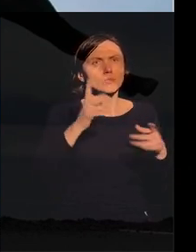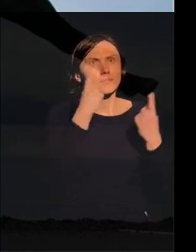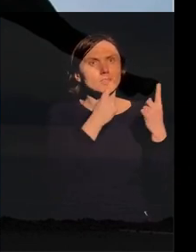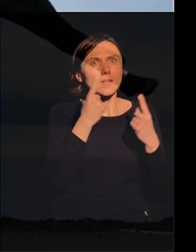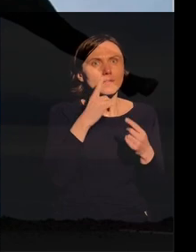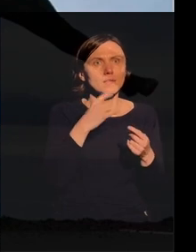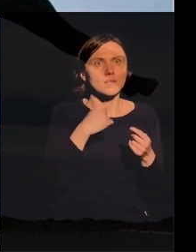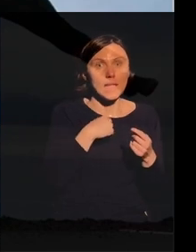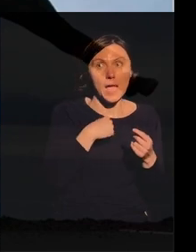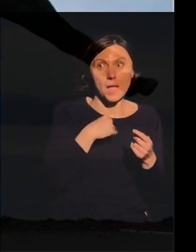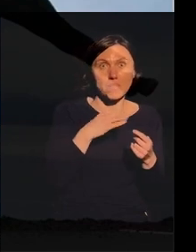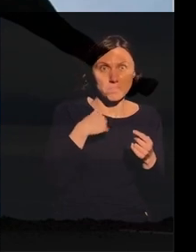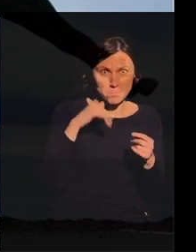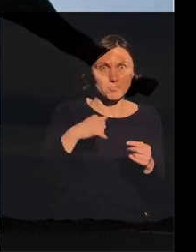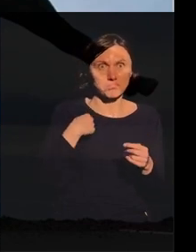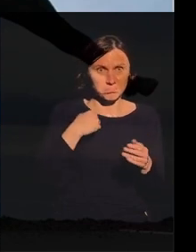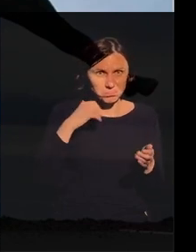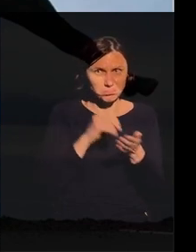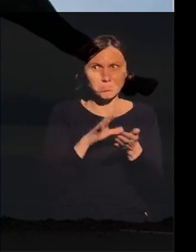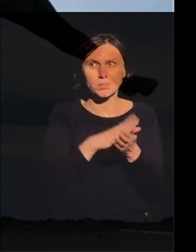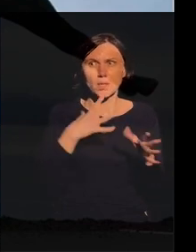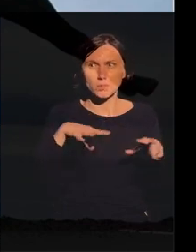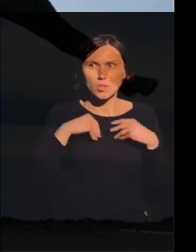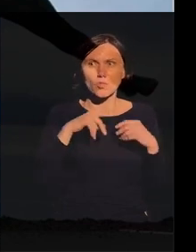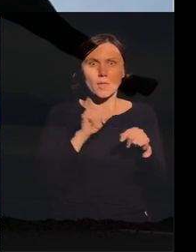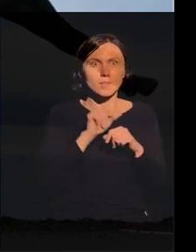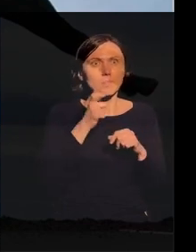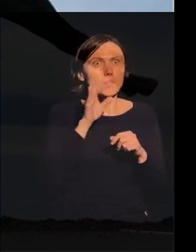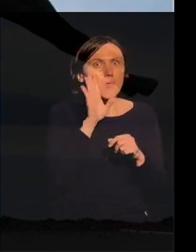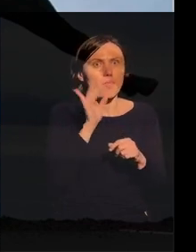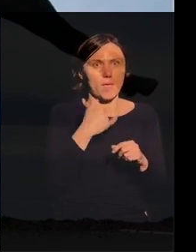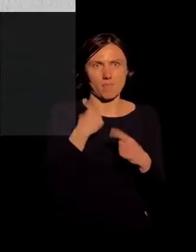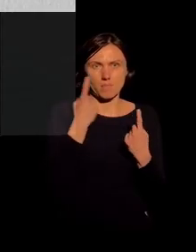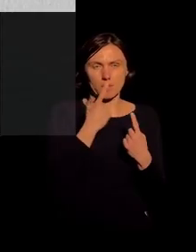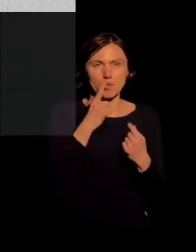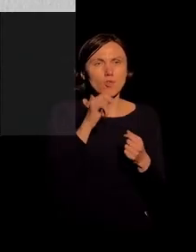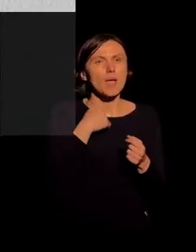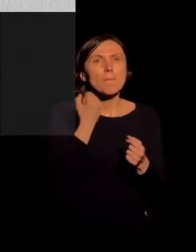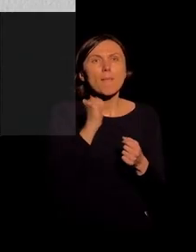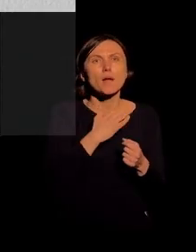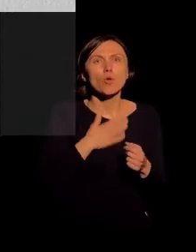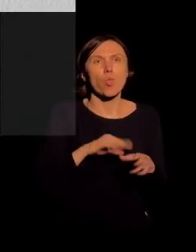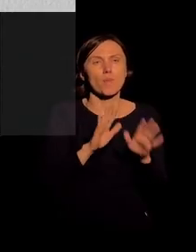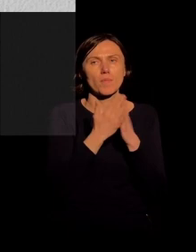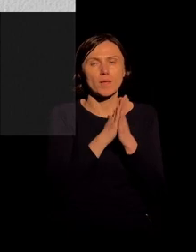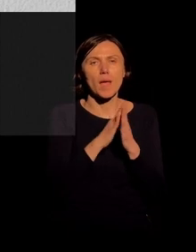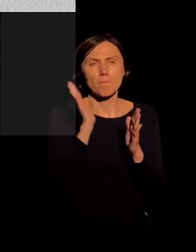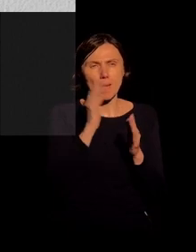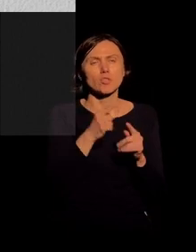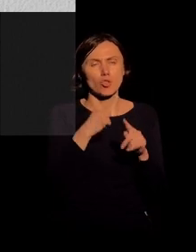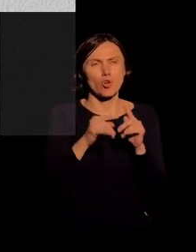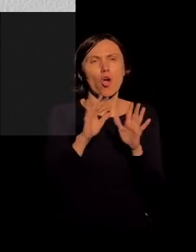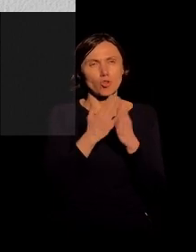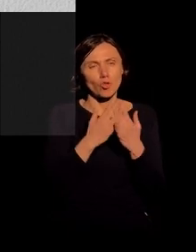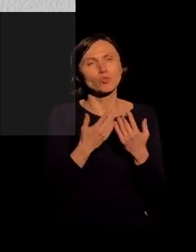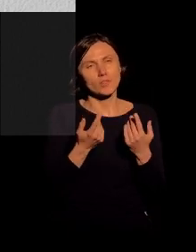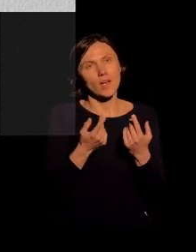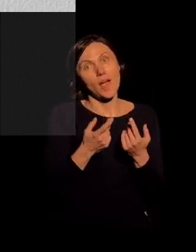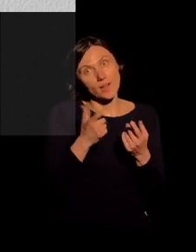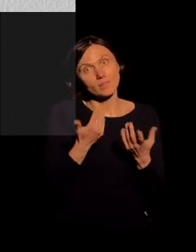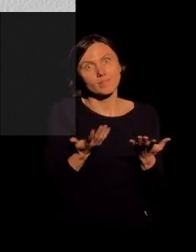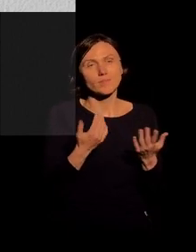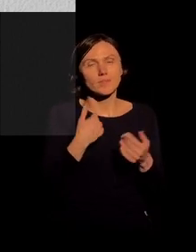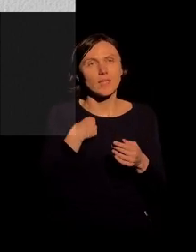które ja bym się podpisał. I to jest też coś takiego, co ja uwielbiam w literaturze. Będzie trochę o książkach niestety, albo